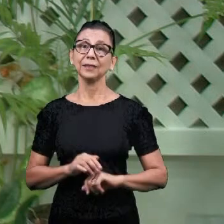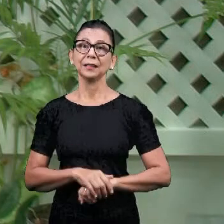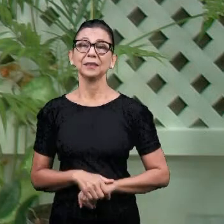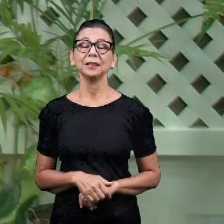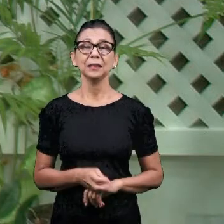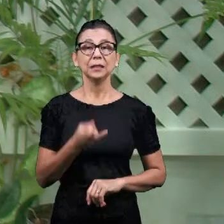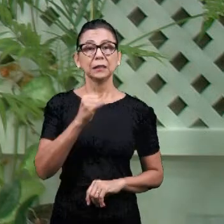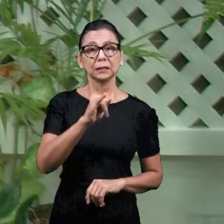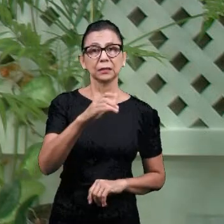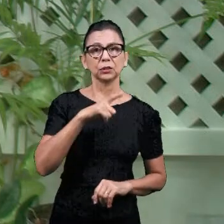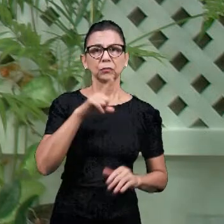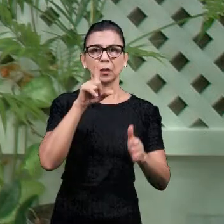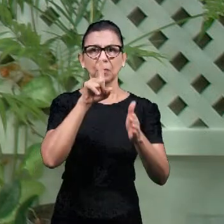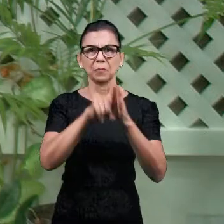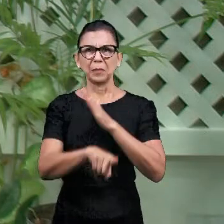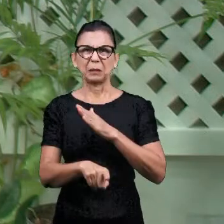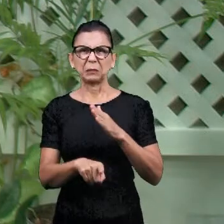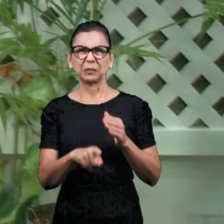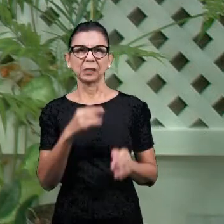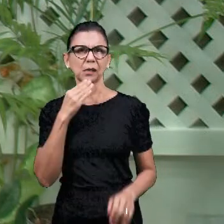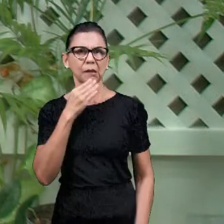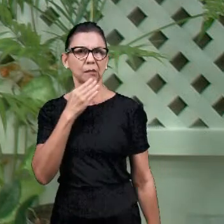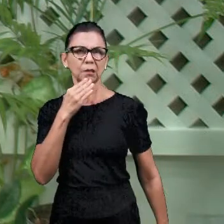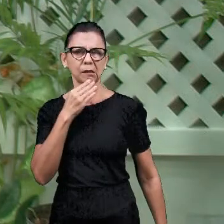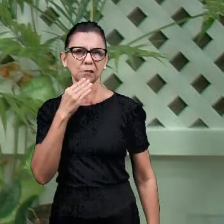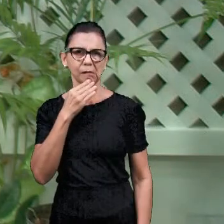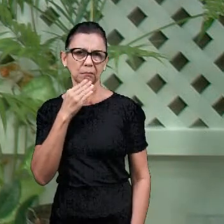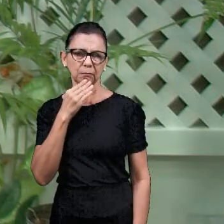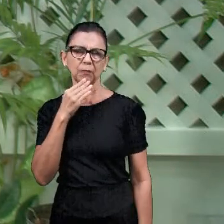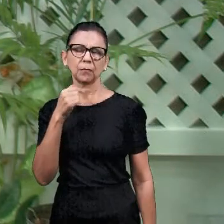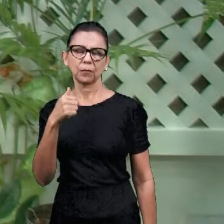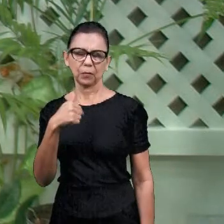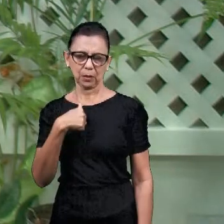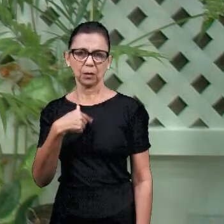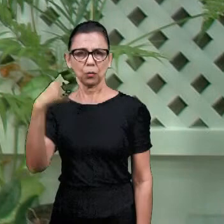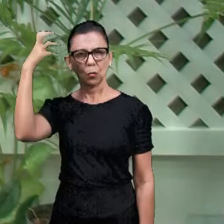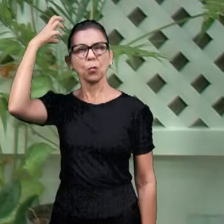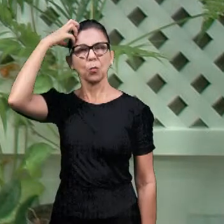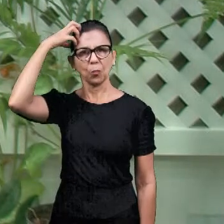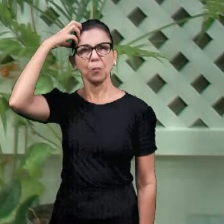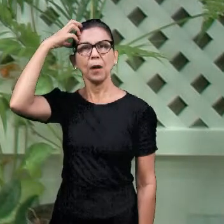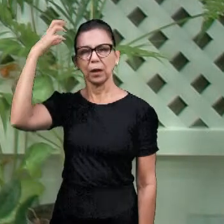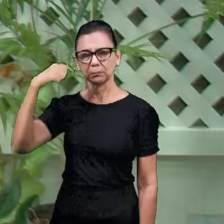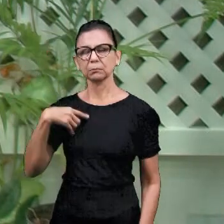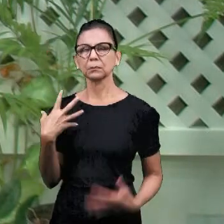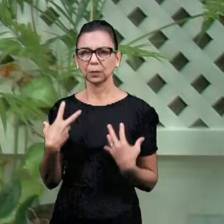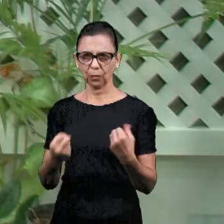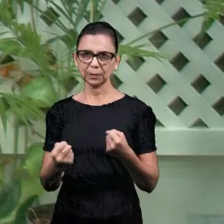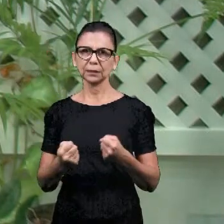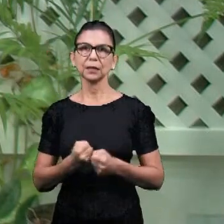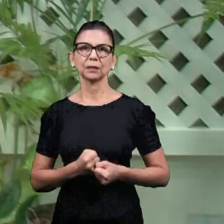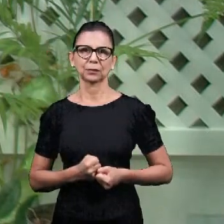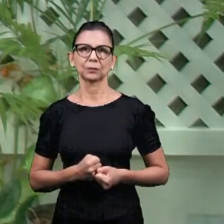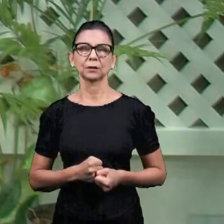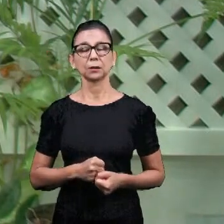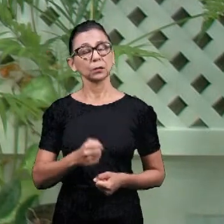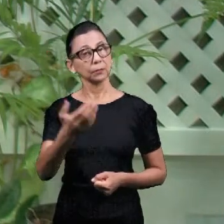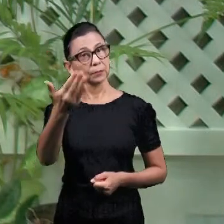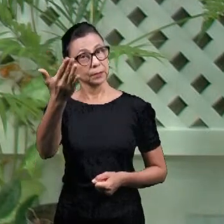une réponse erronée, une question qui n'est pas bien faite, c'est moi. Vous pouvez